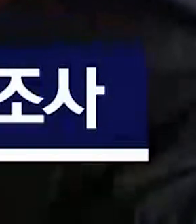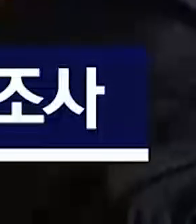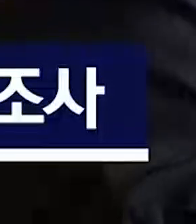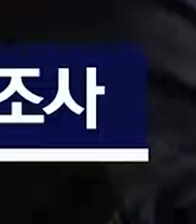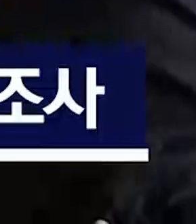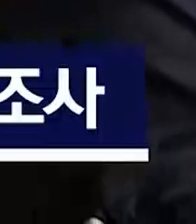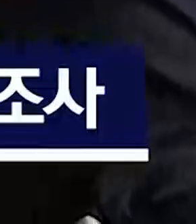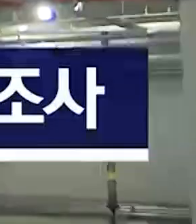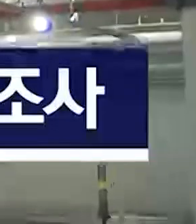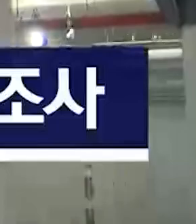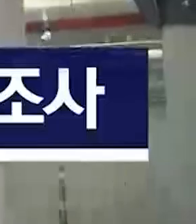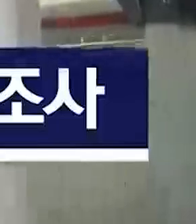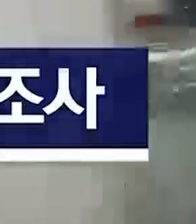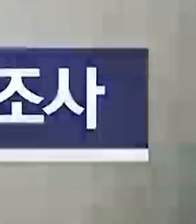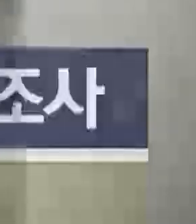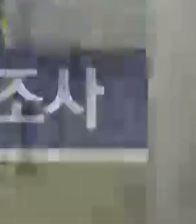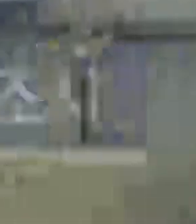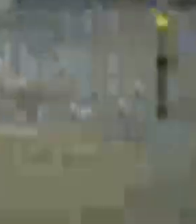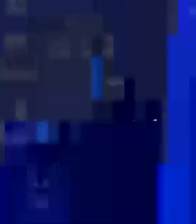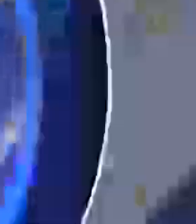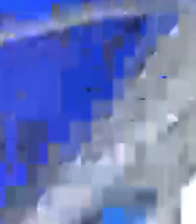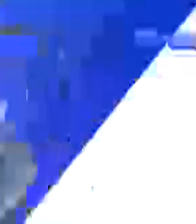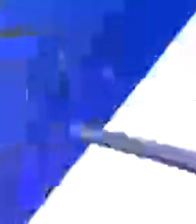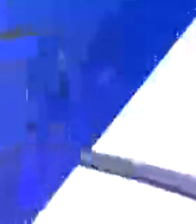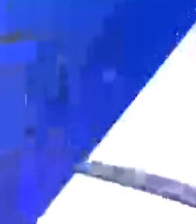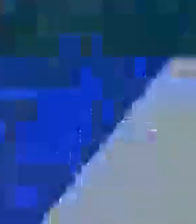철근이 제대로 시공되는지 정밀 점검이 이뤄집니다.